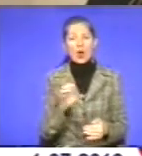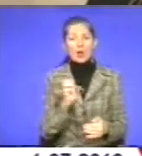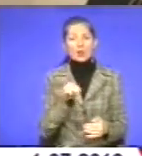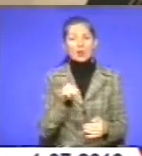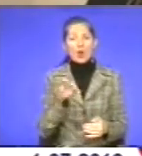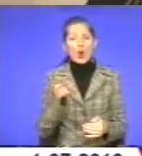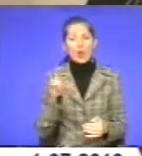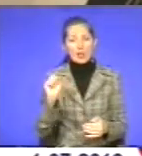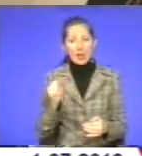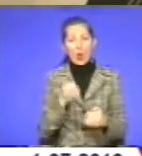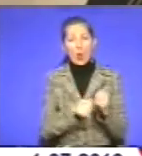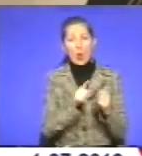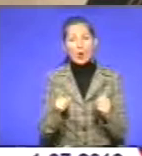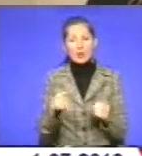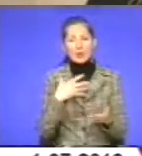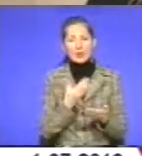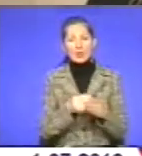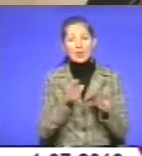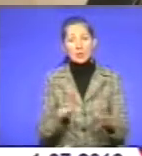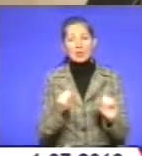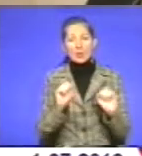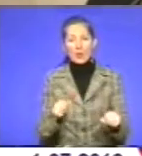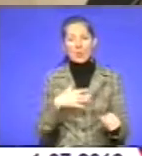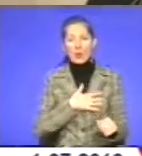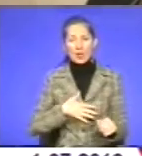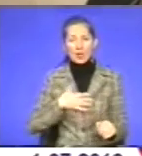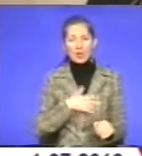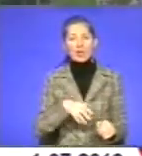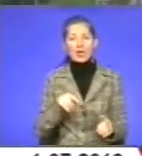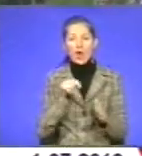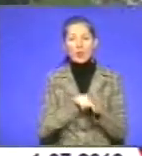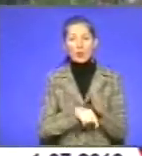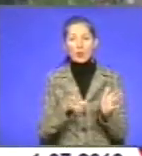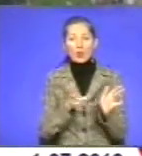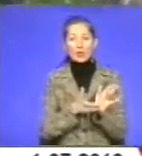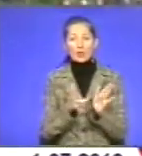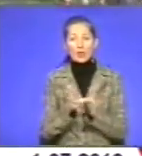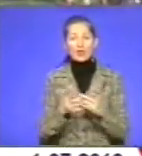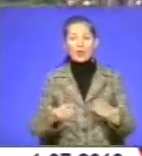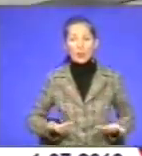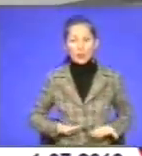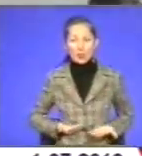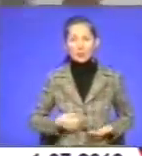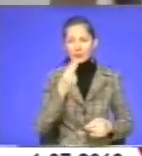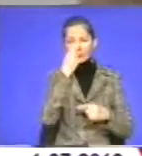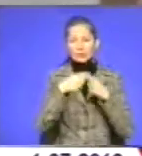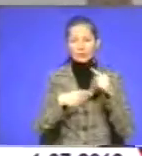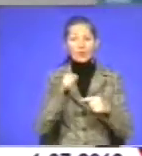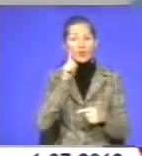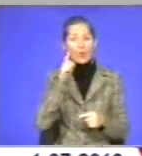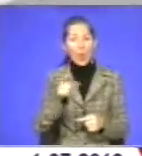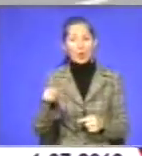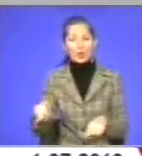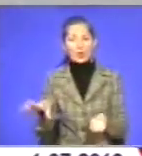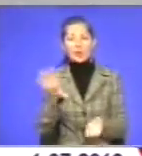на своєму місці може переживати глибину християнського буття. Традиційно молодь, а також усі охочі